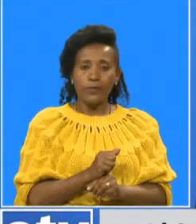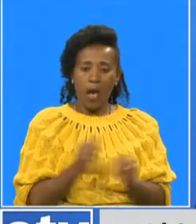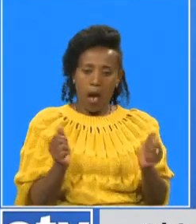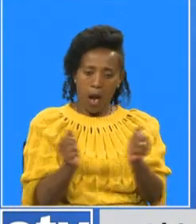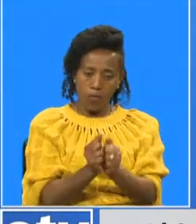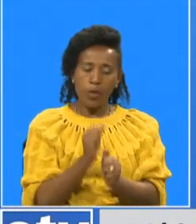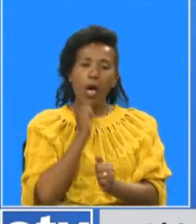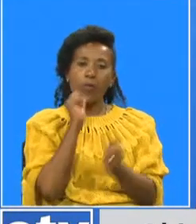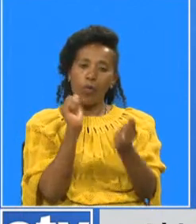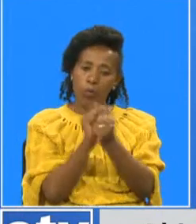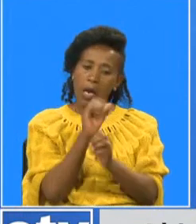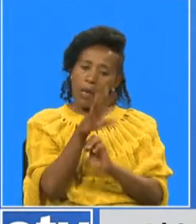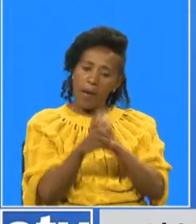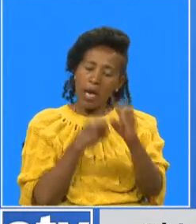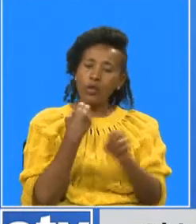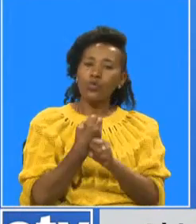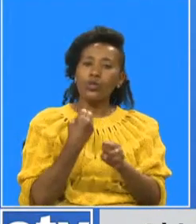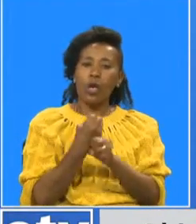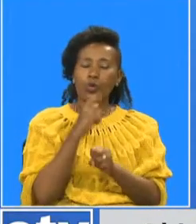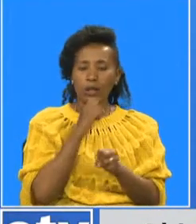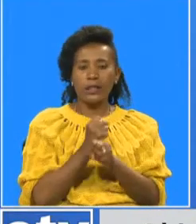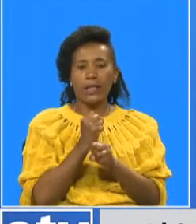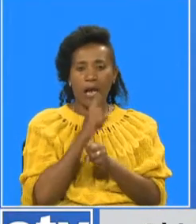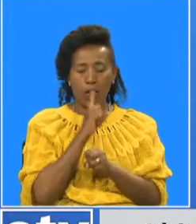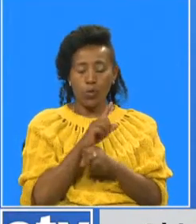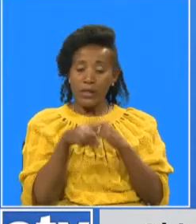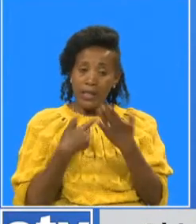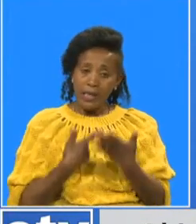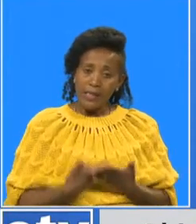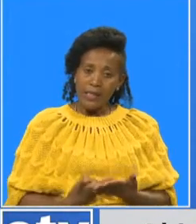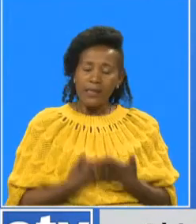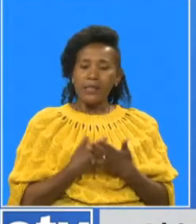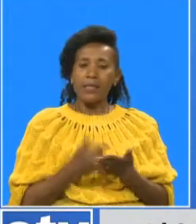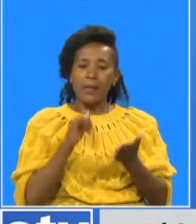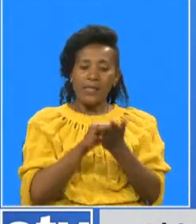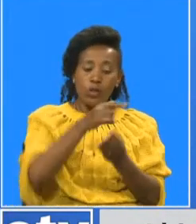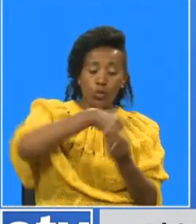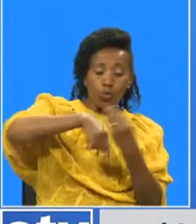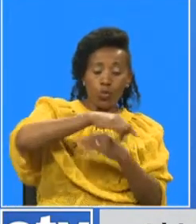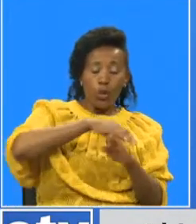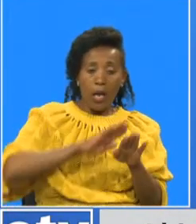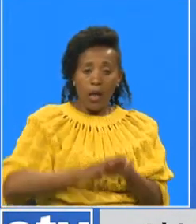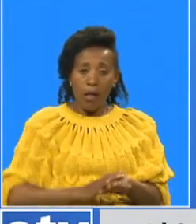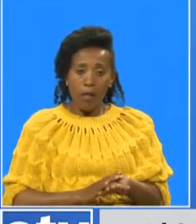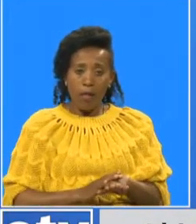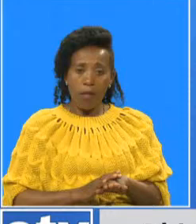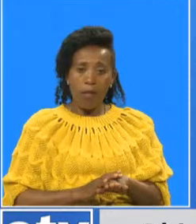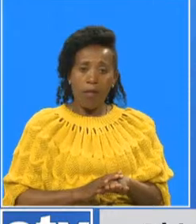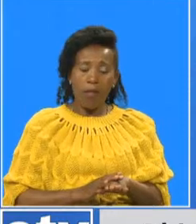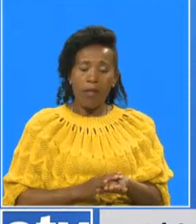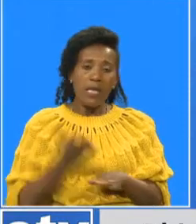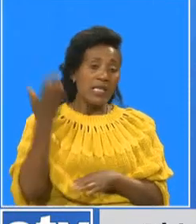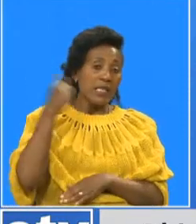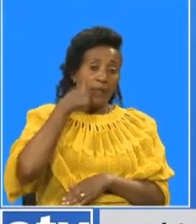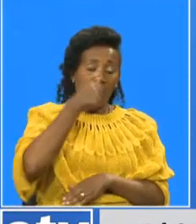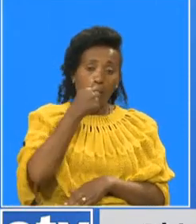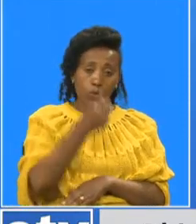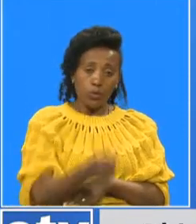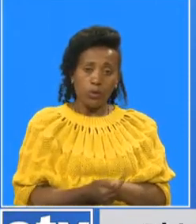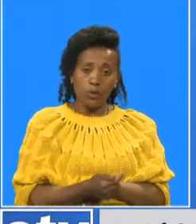አብሮ ከባለ ሀብቱ ጋር የመመካከር ስራዎችን ይሰራሉ። ስለዚህ በዚህ ዙሪያ ላይ ያው ቅድም